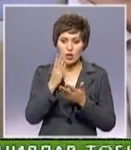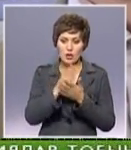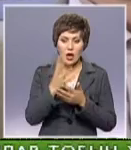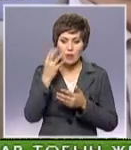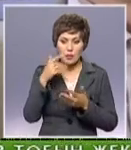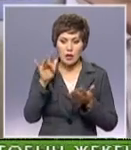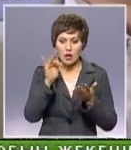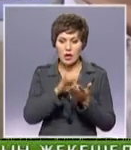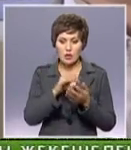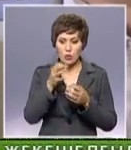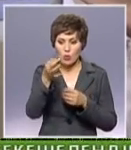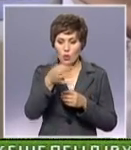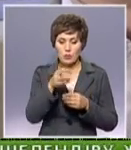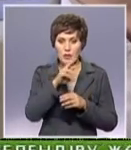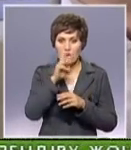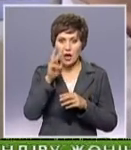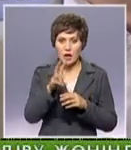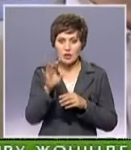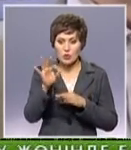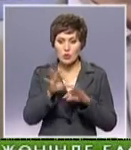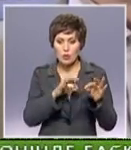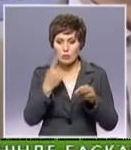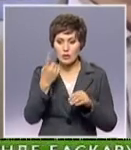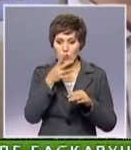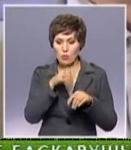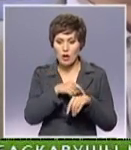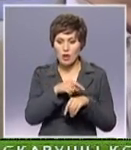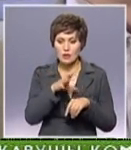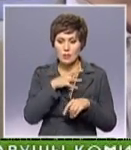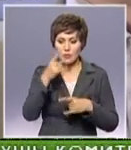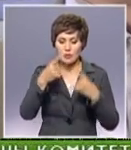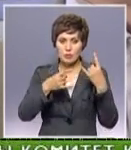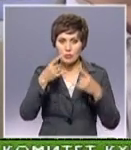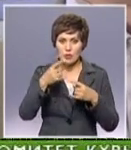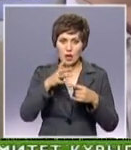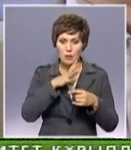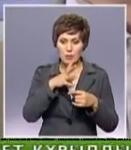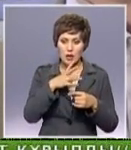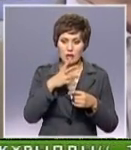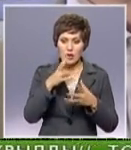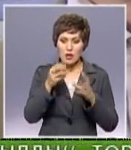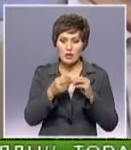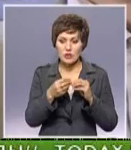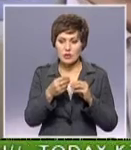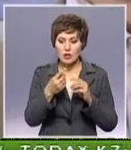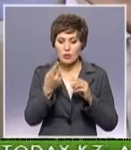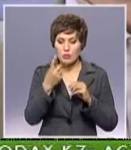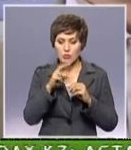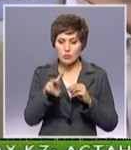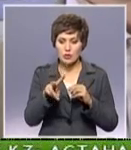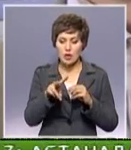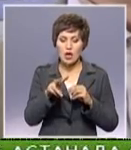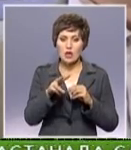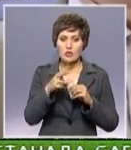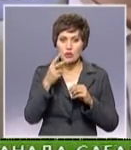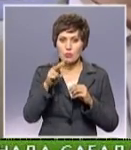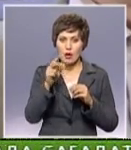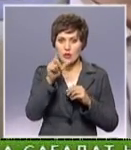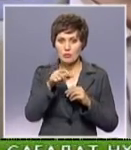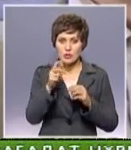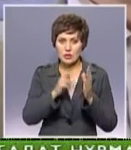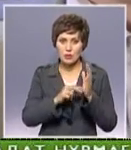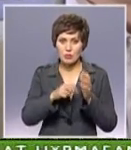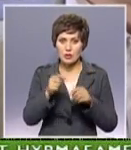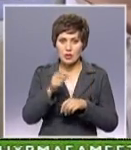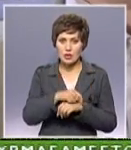Алматы қаласы мен облысты қамтиды. Жобаның бірінші кезең аясында телемұнарада 2 жедел саты салынды. 1 минутта 20 адамды 180 метрге